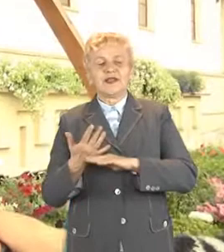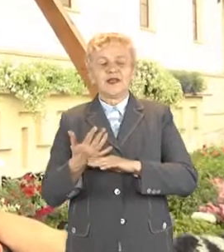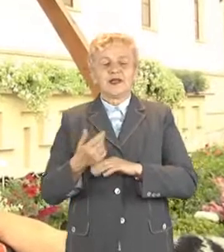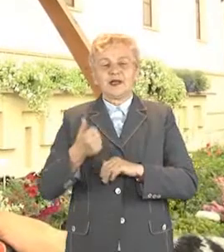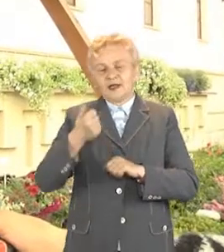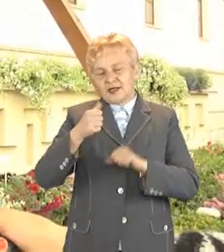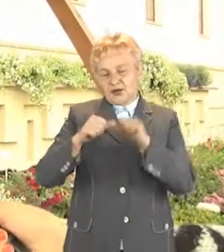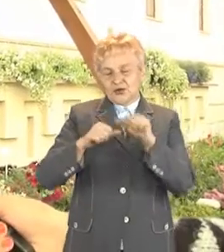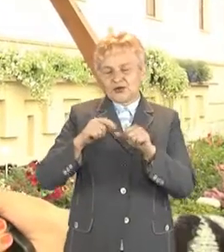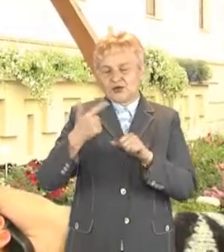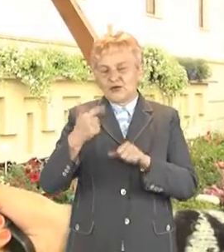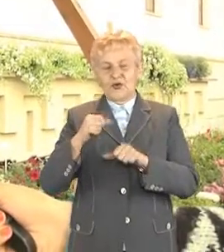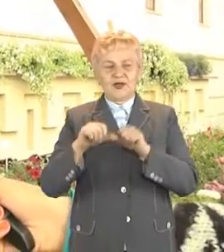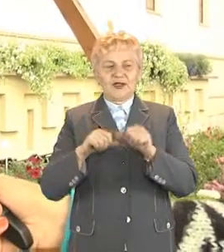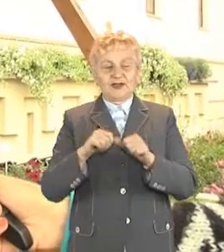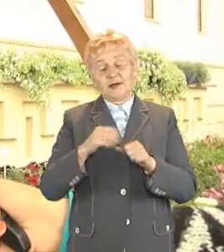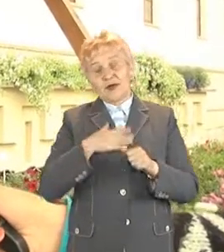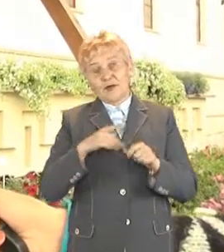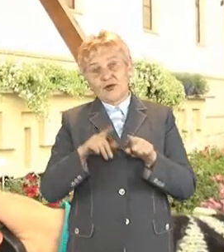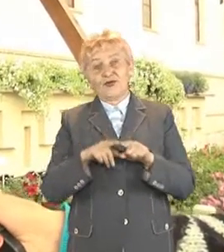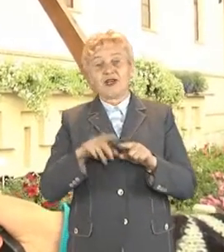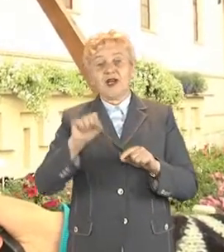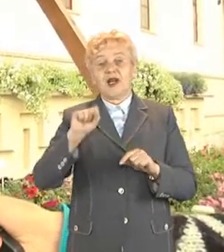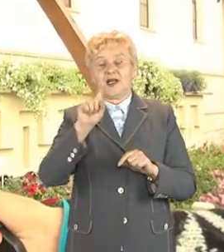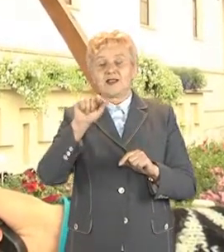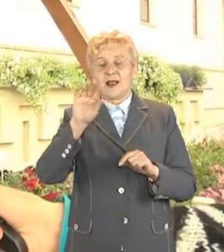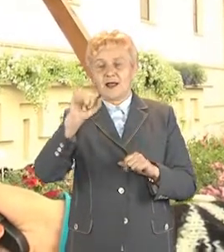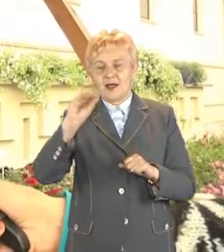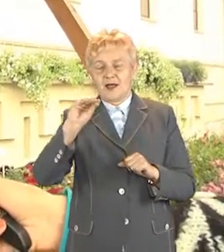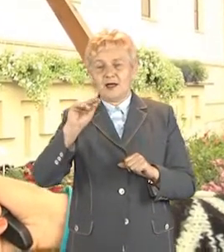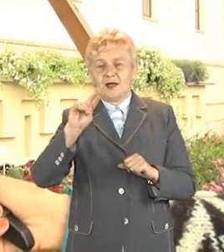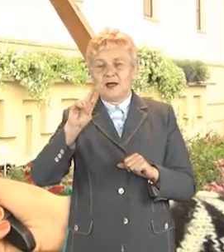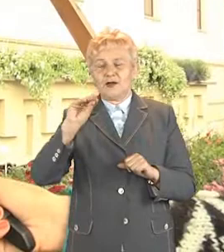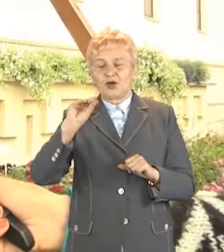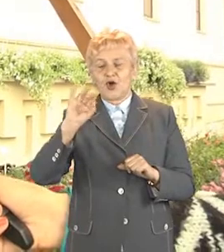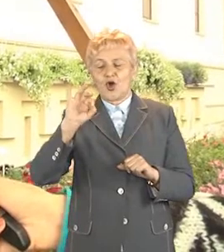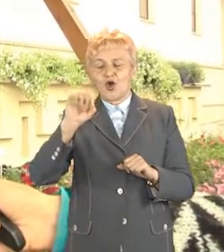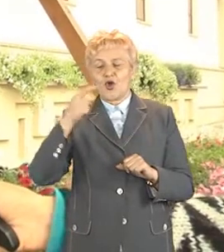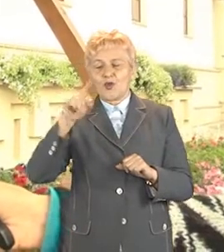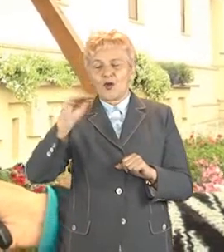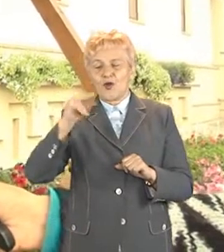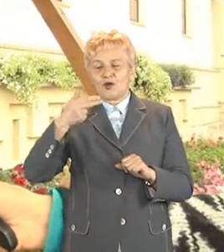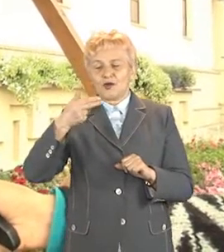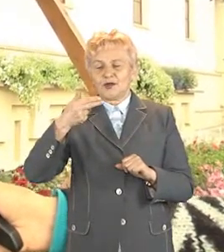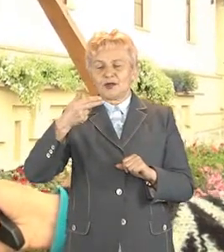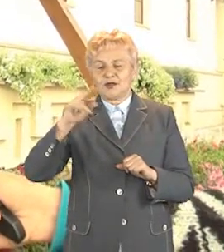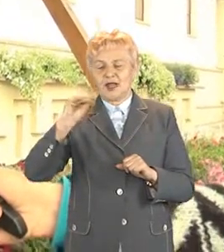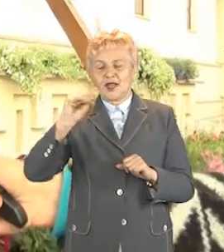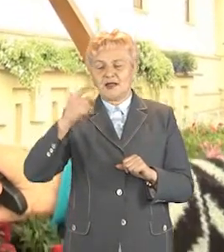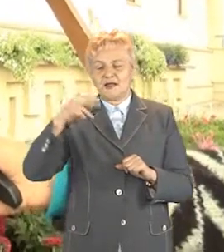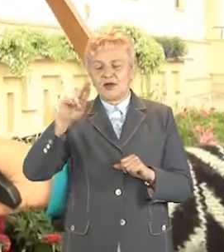roślin wieloletnich, jak na przykład hebę, azalie, rododendrony. Generalnie zajmujemy się raczej projektowaniem ogrodu, niemniej jednak